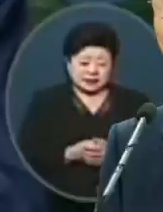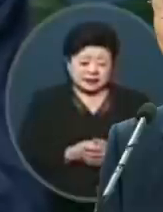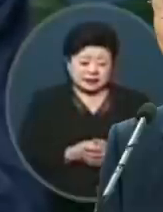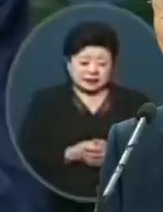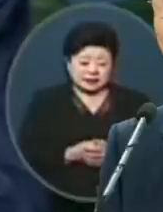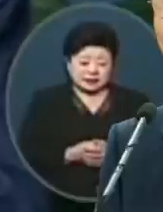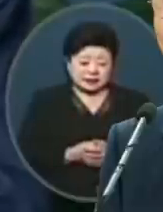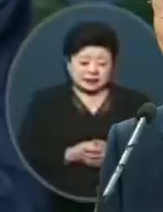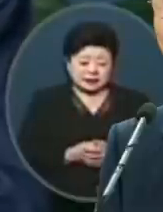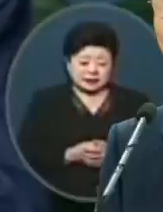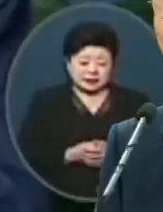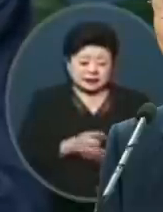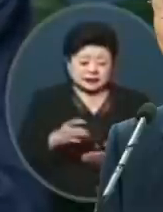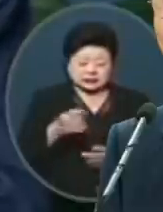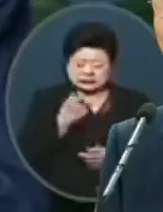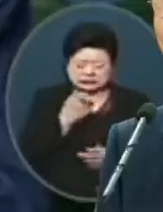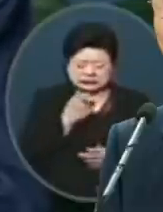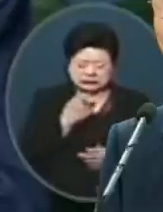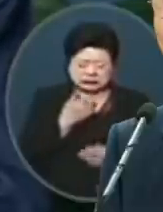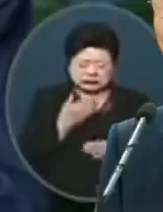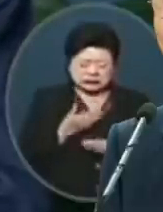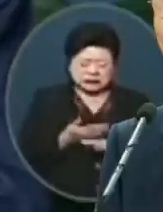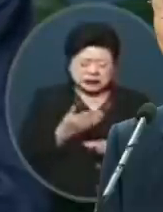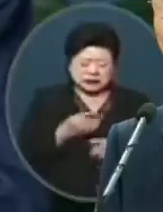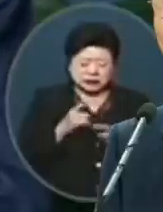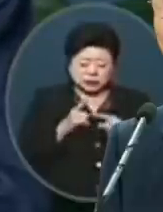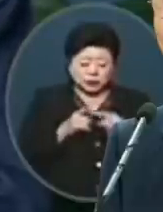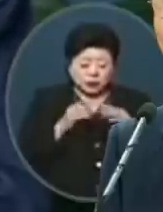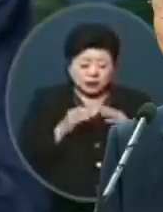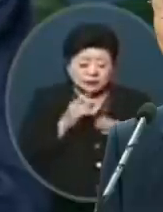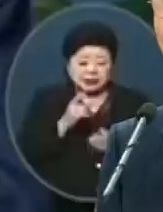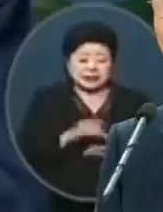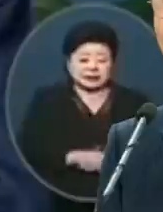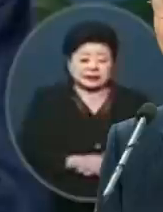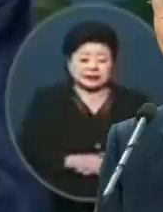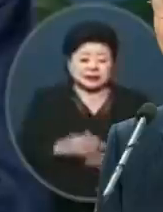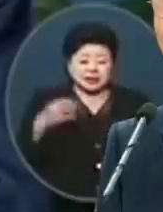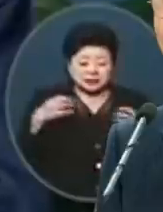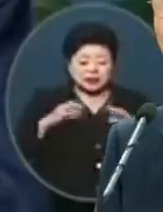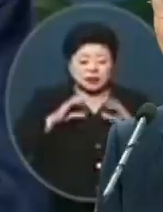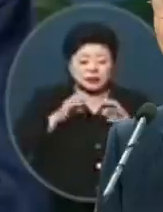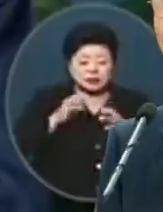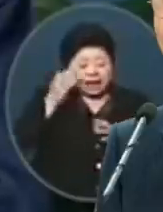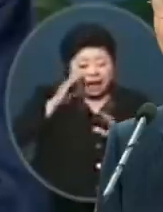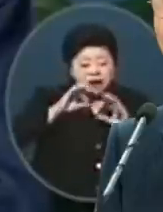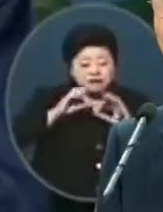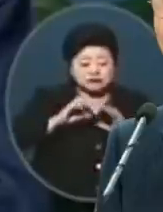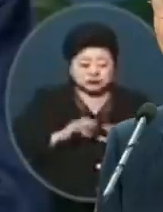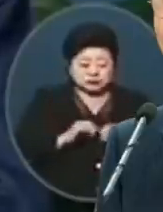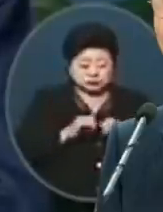세금 못 내겠다 그러고, 정부에서는 대한민국 국민이면